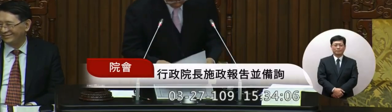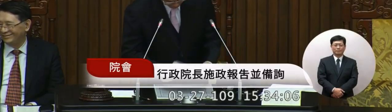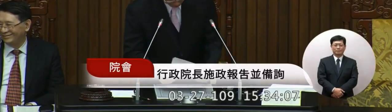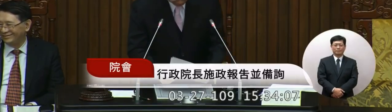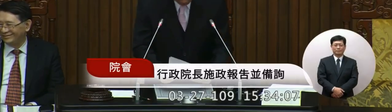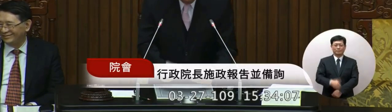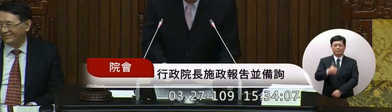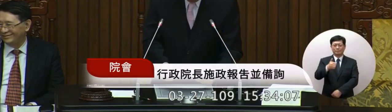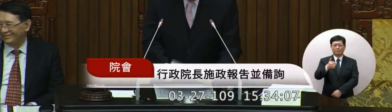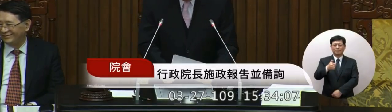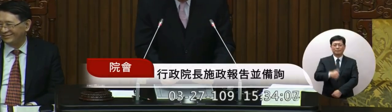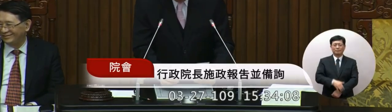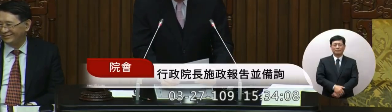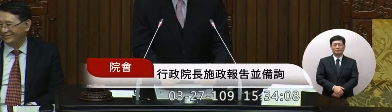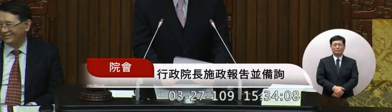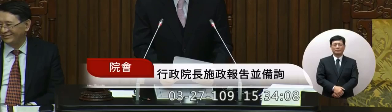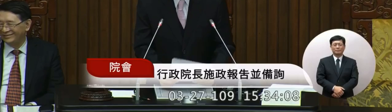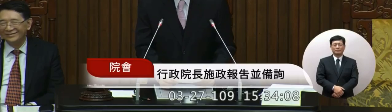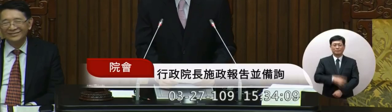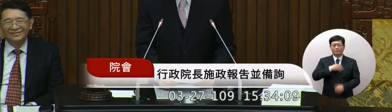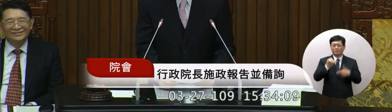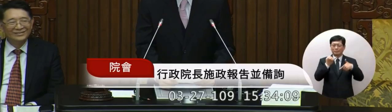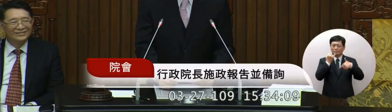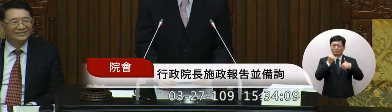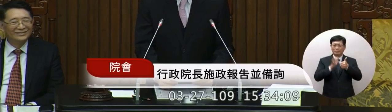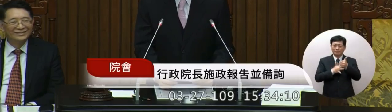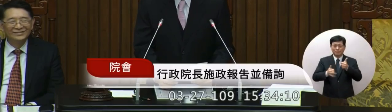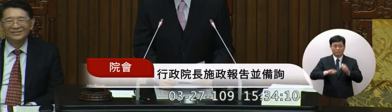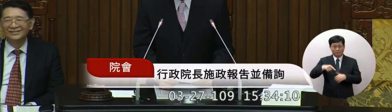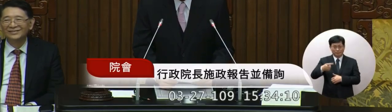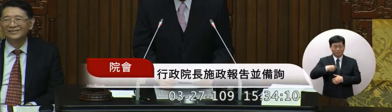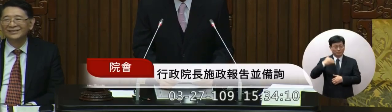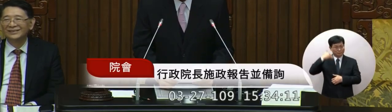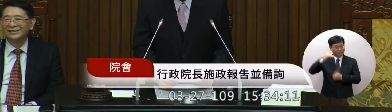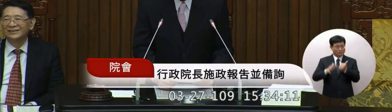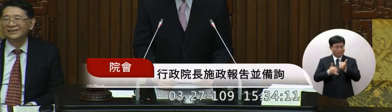谢谢何委员，接下来请高嘉瑜委员出席。